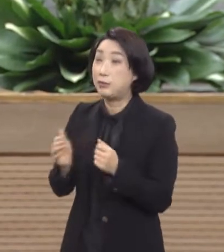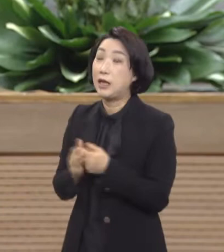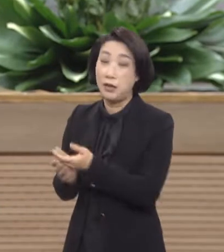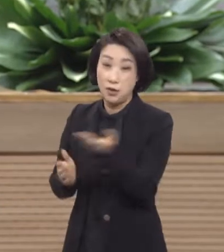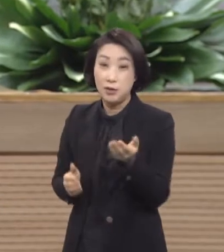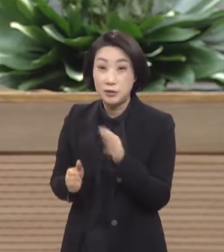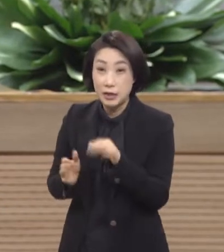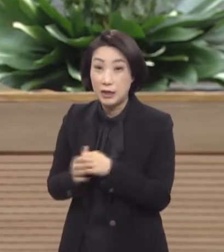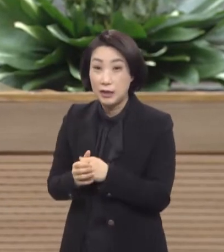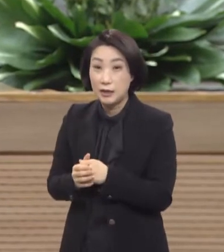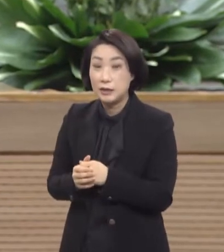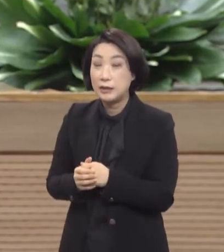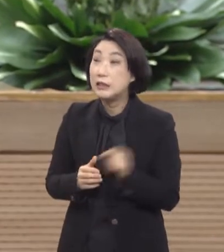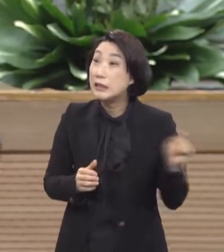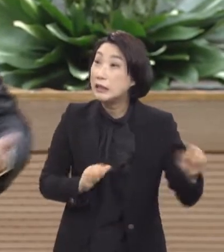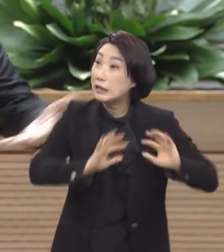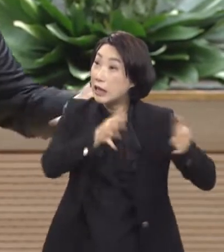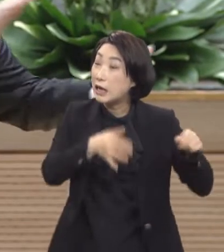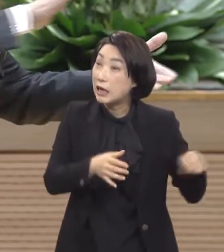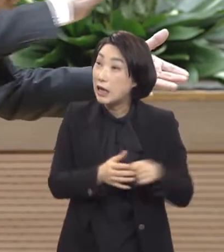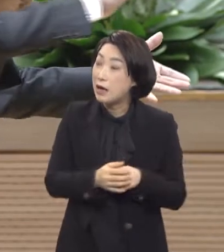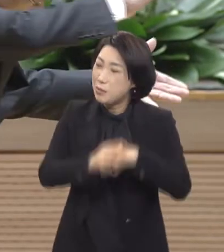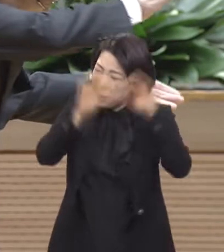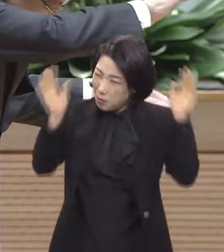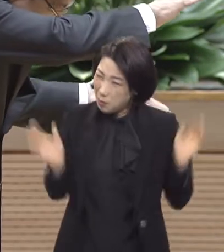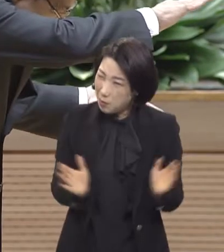이 아말렉에